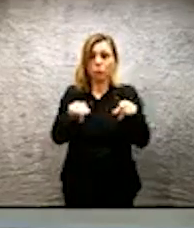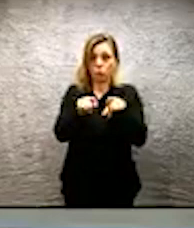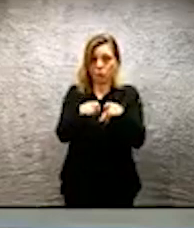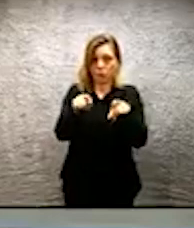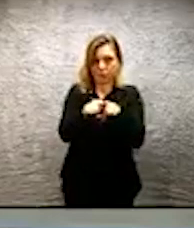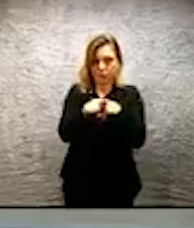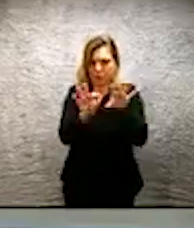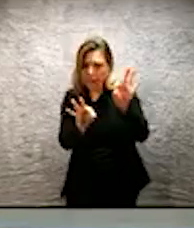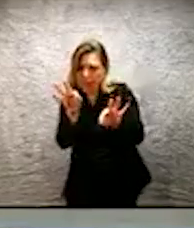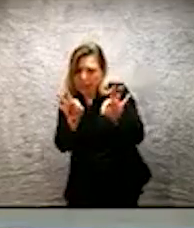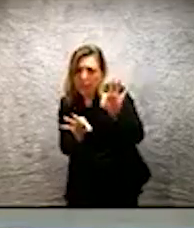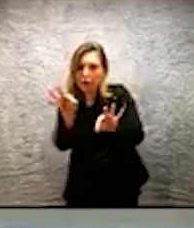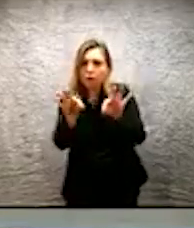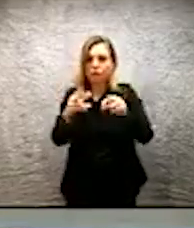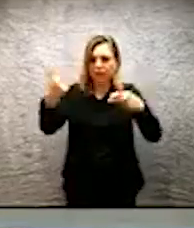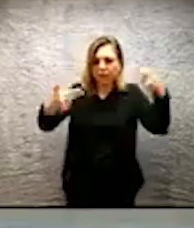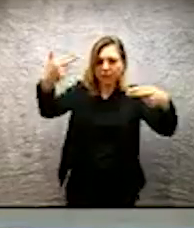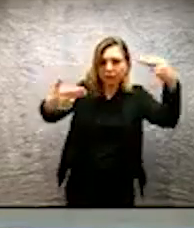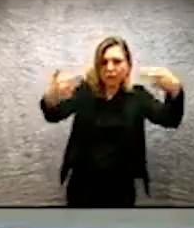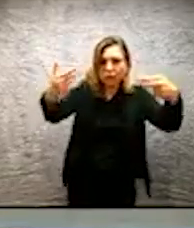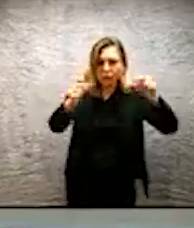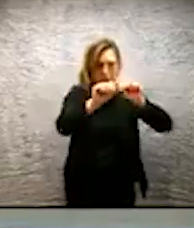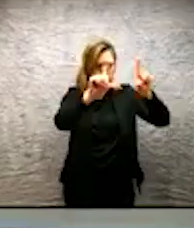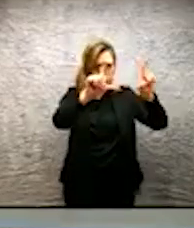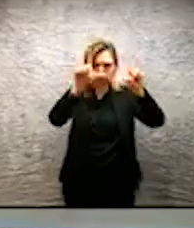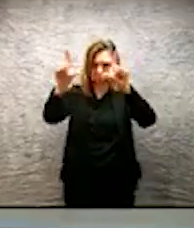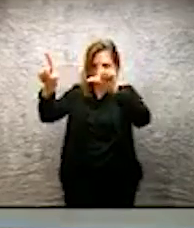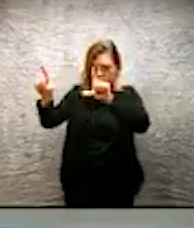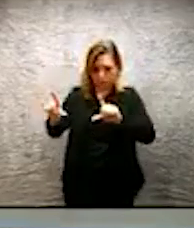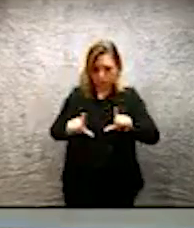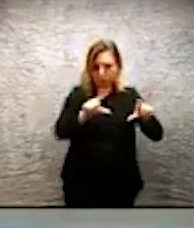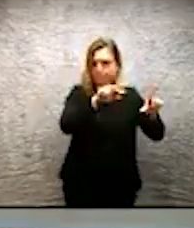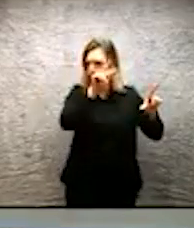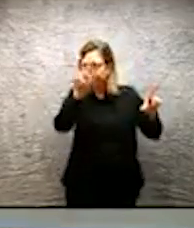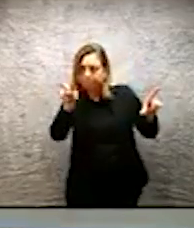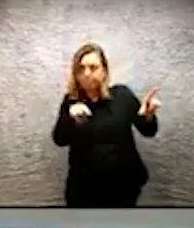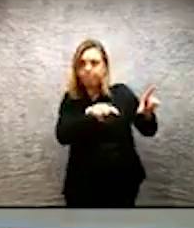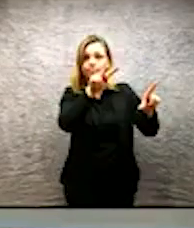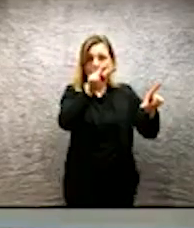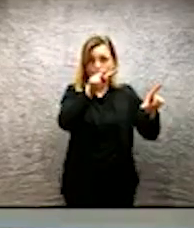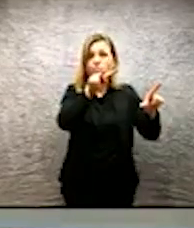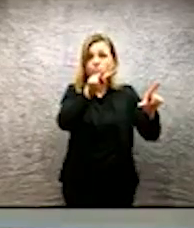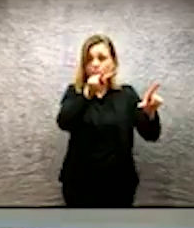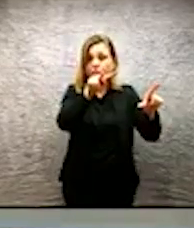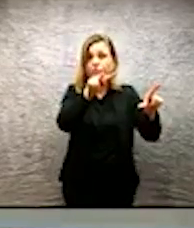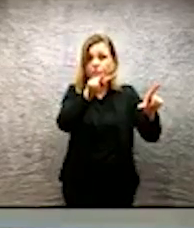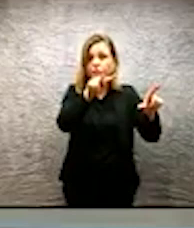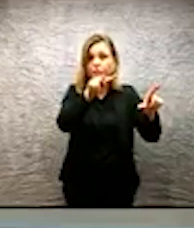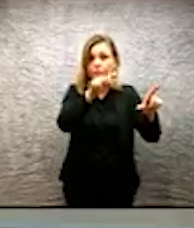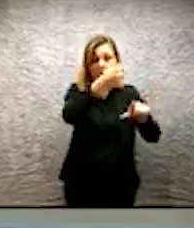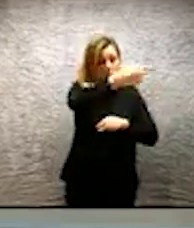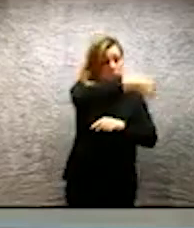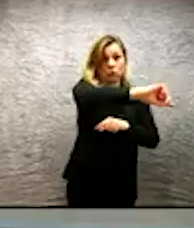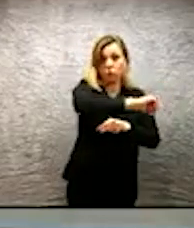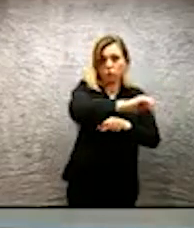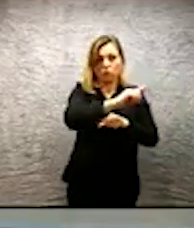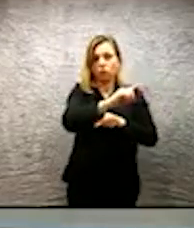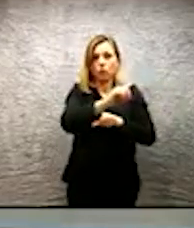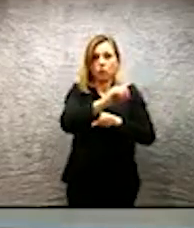vidéoprotection, c'est-à-dire ils seront derrière les caméras et ils seront directement en lien avec les policiers sur le